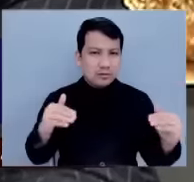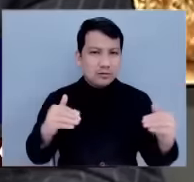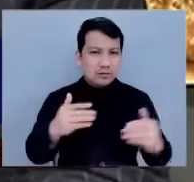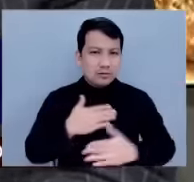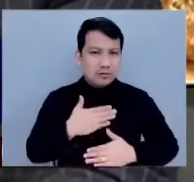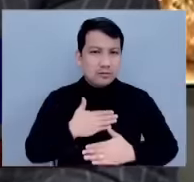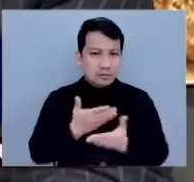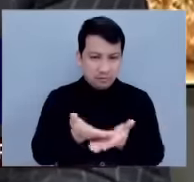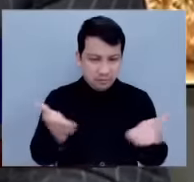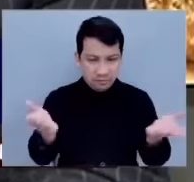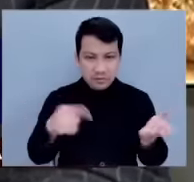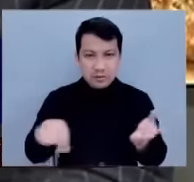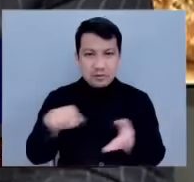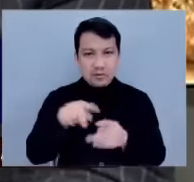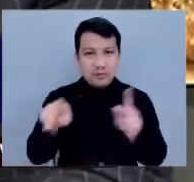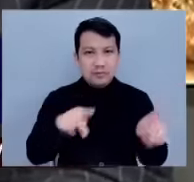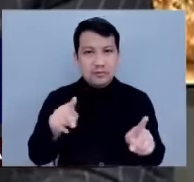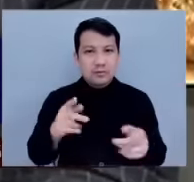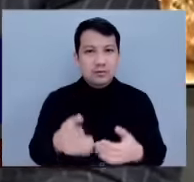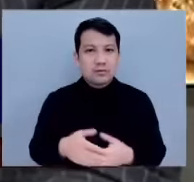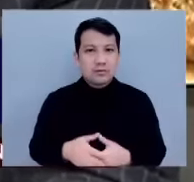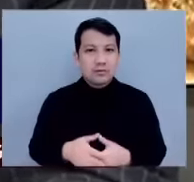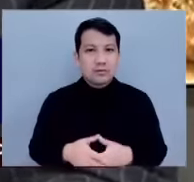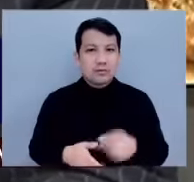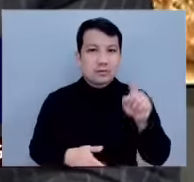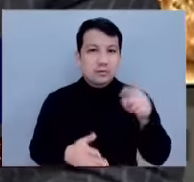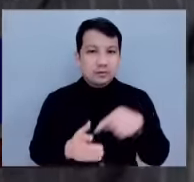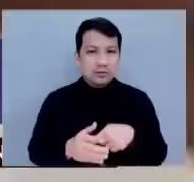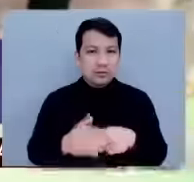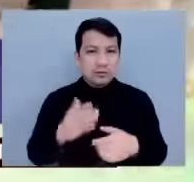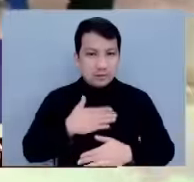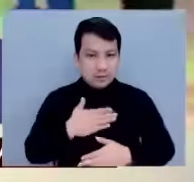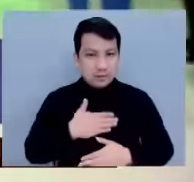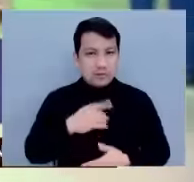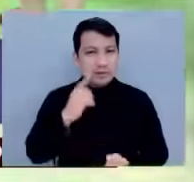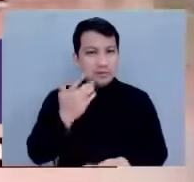natin ang taong bayan. Isang libot, isang tuwa.